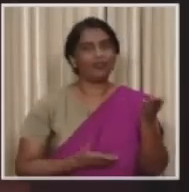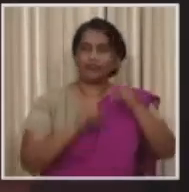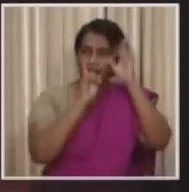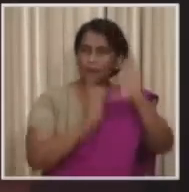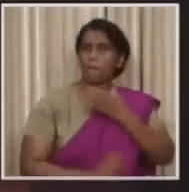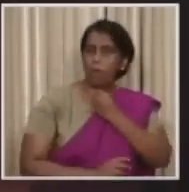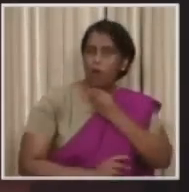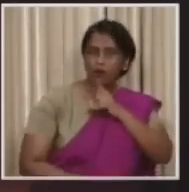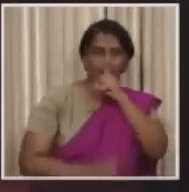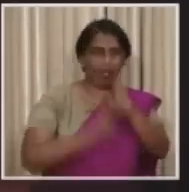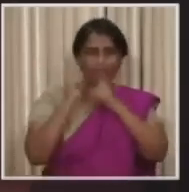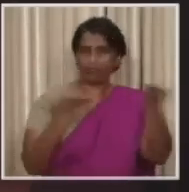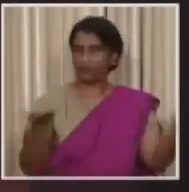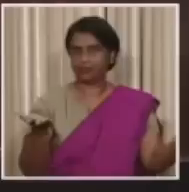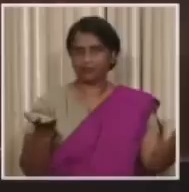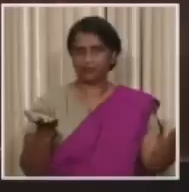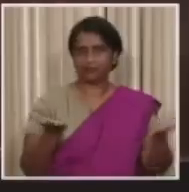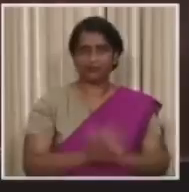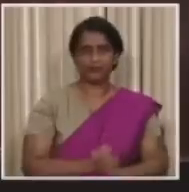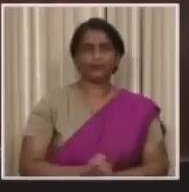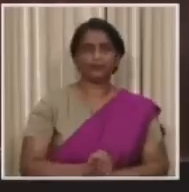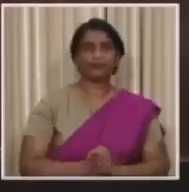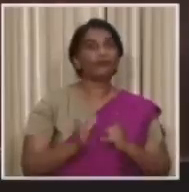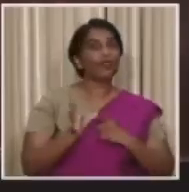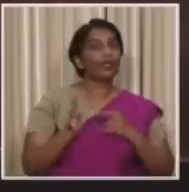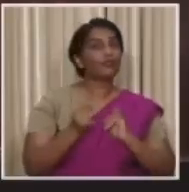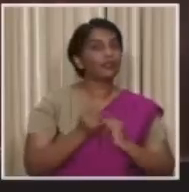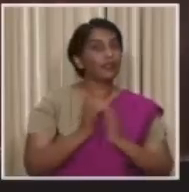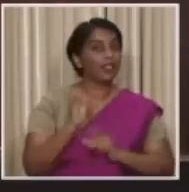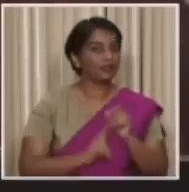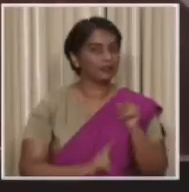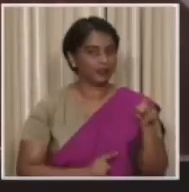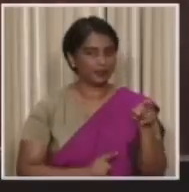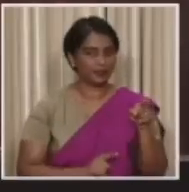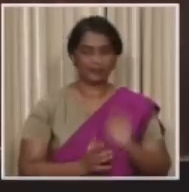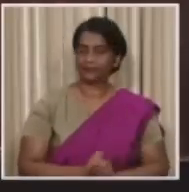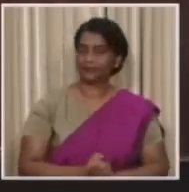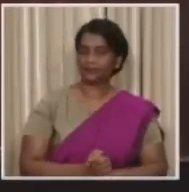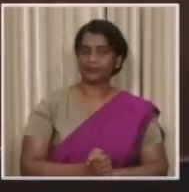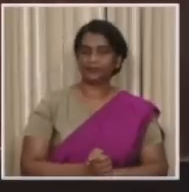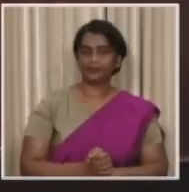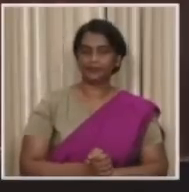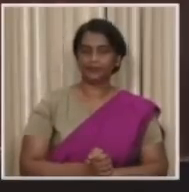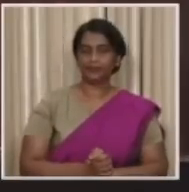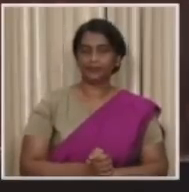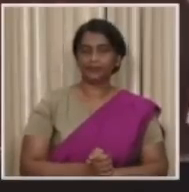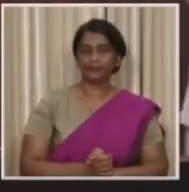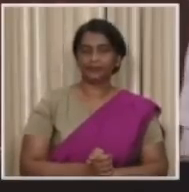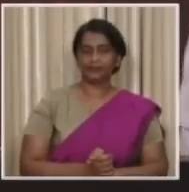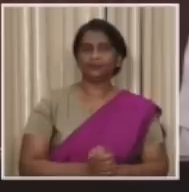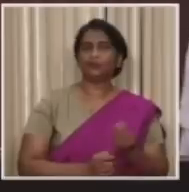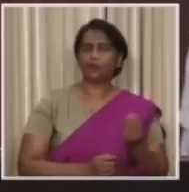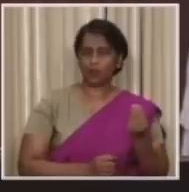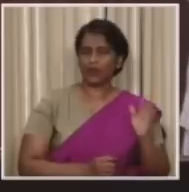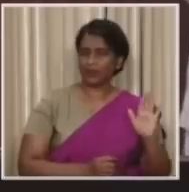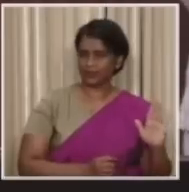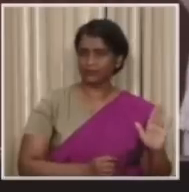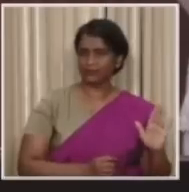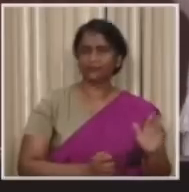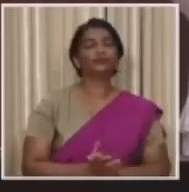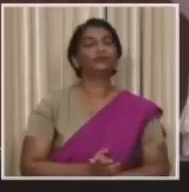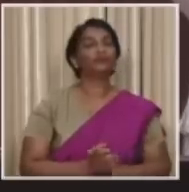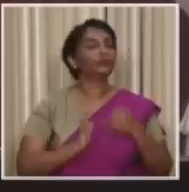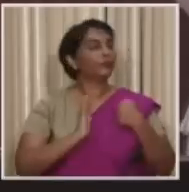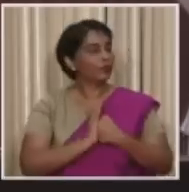boru thiyeri danna enawa alis ali sabri mathuma ya garu pita inne garu kathanayaka